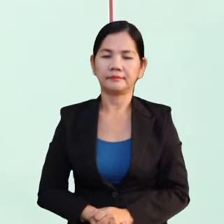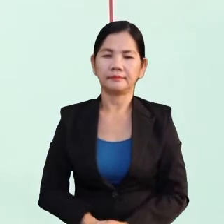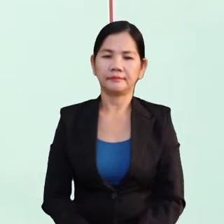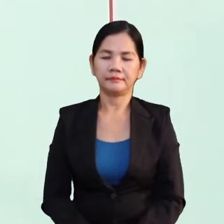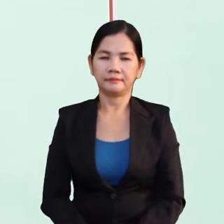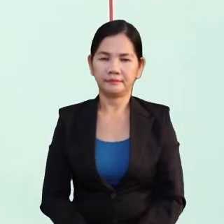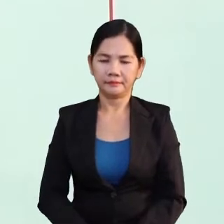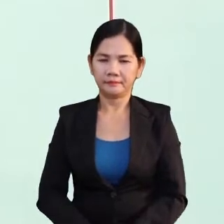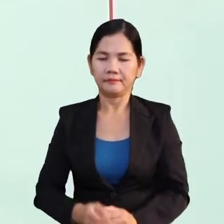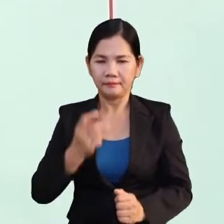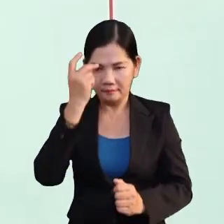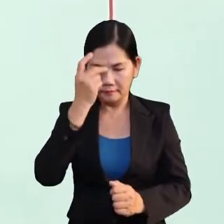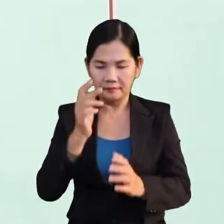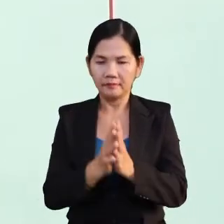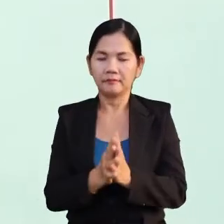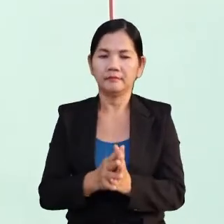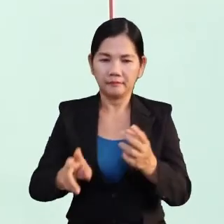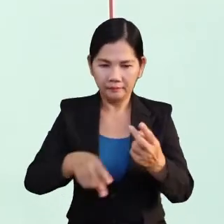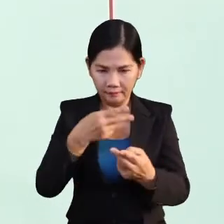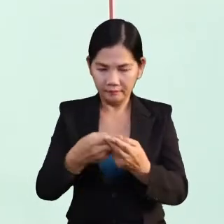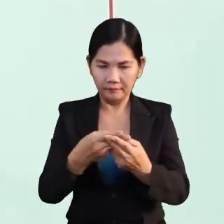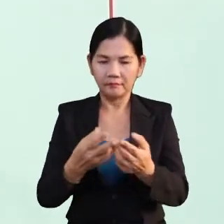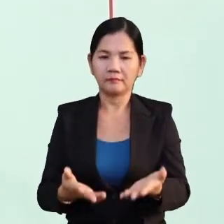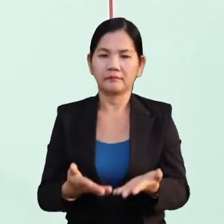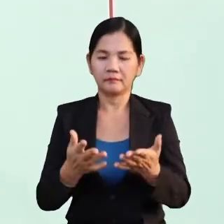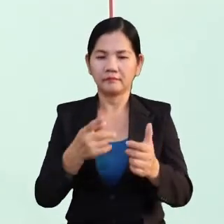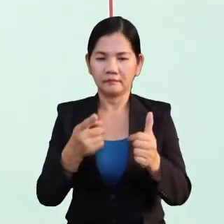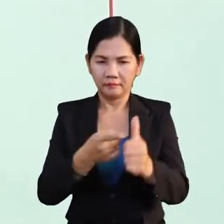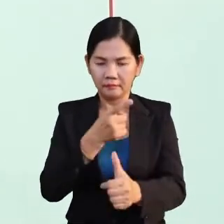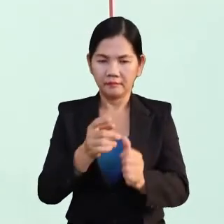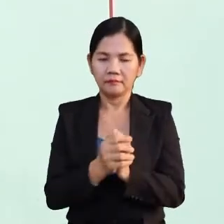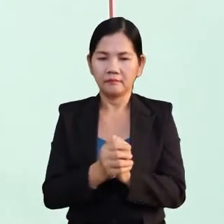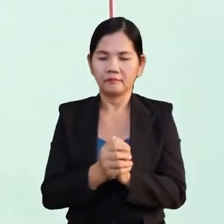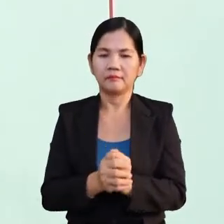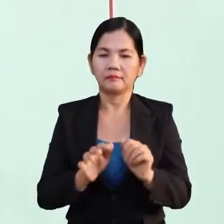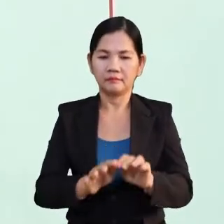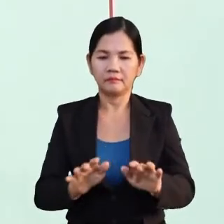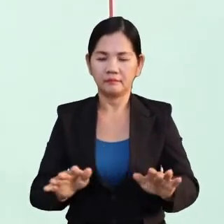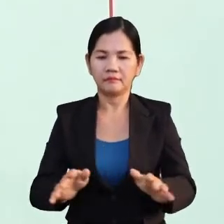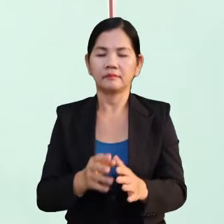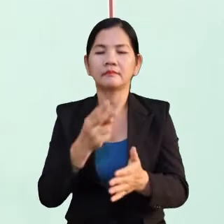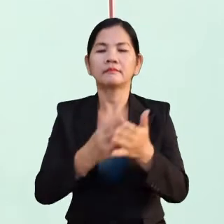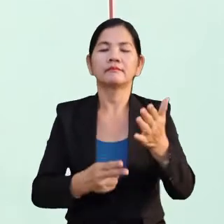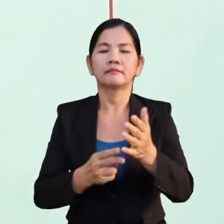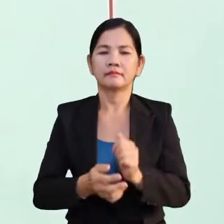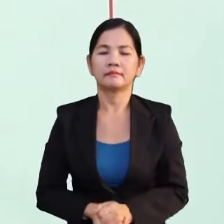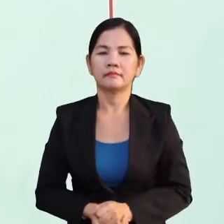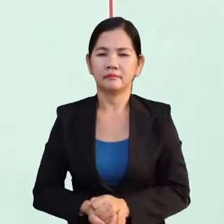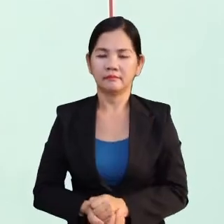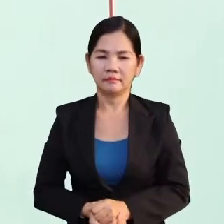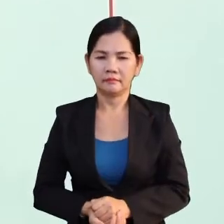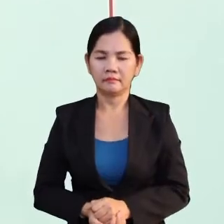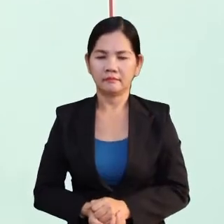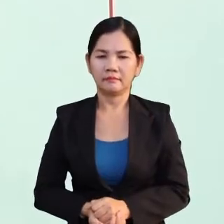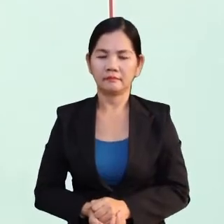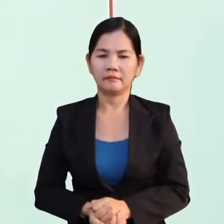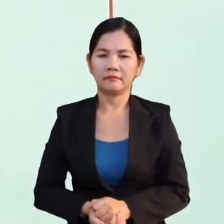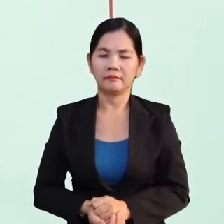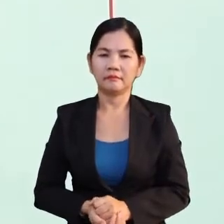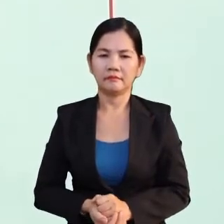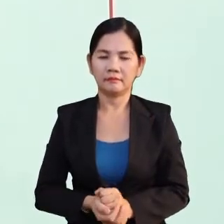ចាបើគិតបានហើយកូនឆ្លើយប្រាប់អ្នកគ្រូវិញតើមុនទៅសាលារៀនកូនធ្វើអ្វីខ្លះណោះចា